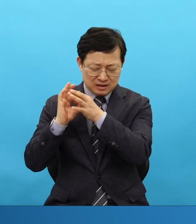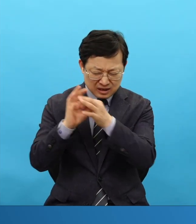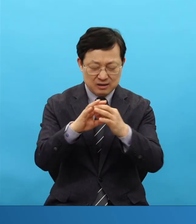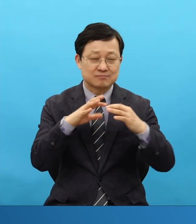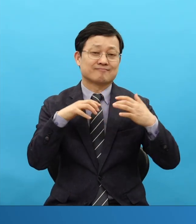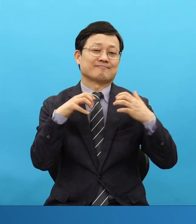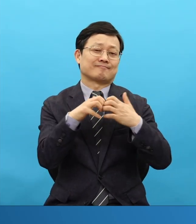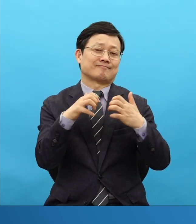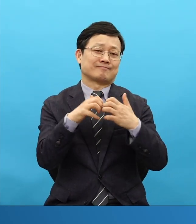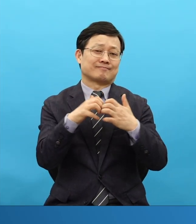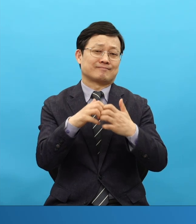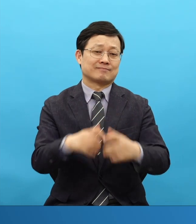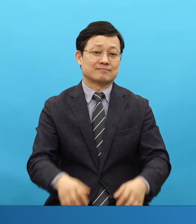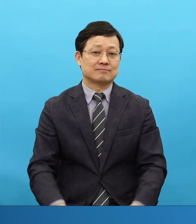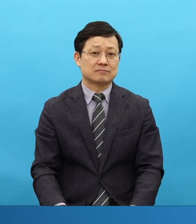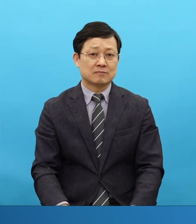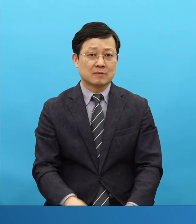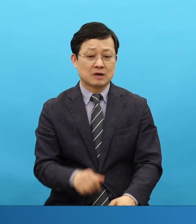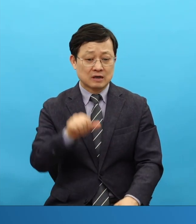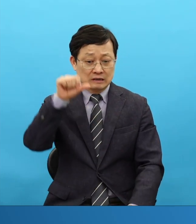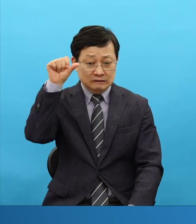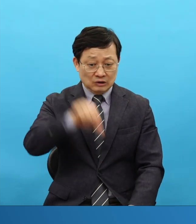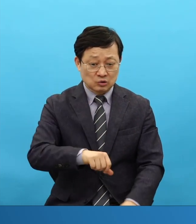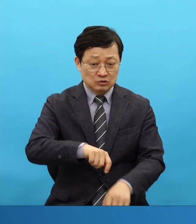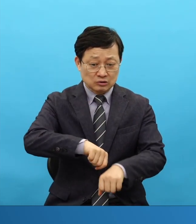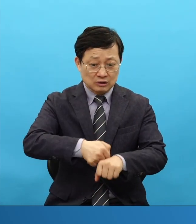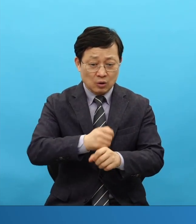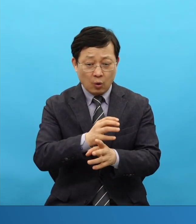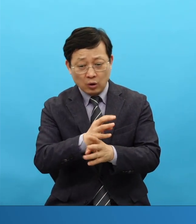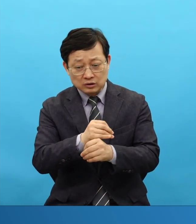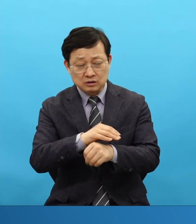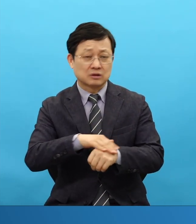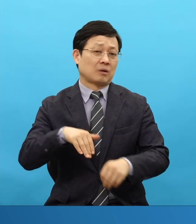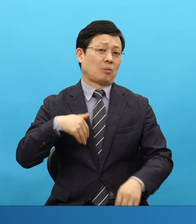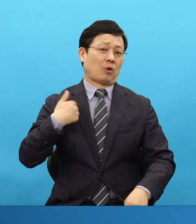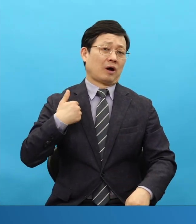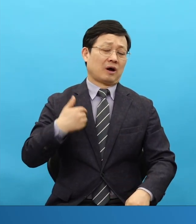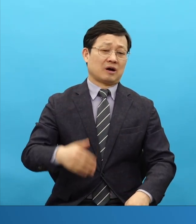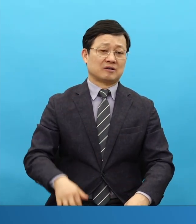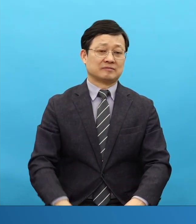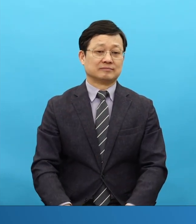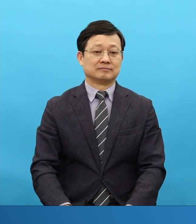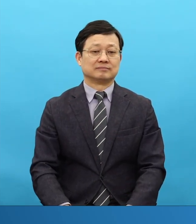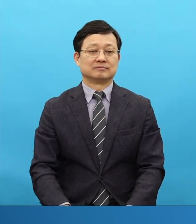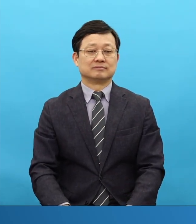continuously fight. 언제 재앙이 말지 몰라요. And we don't know when the disasters will 이래서 befall. 완전히 지금